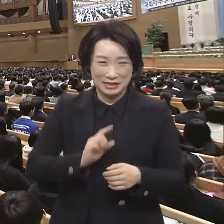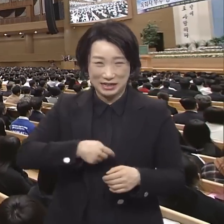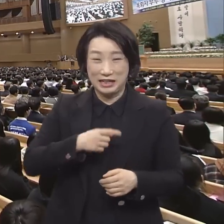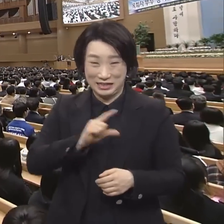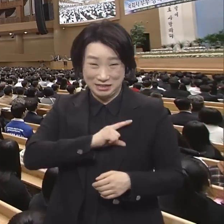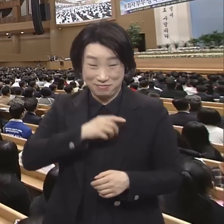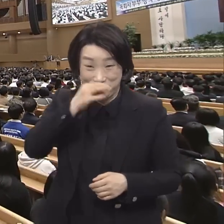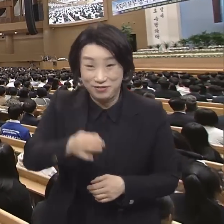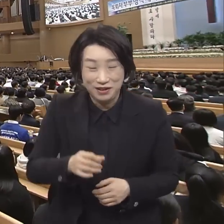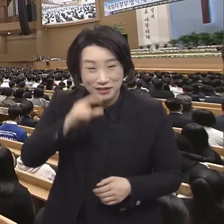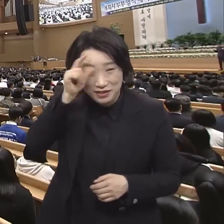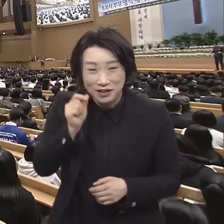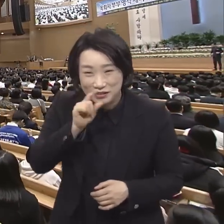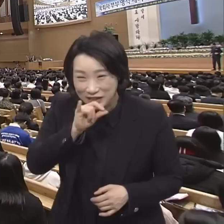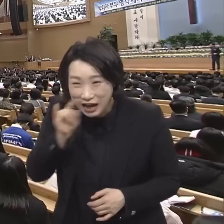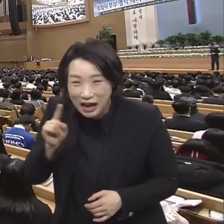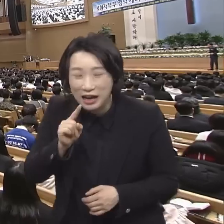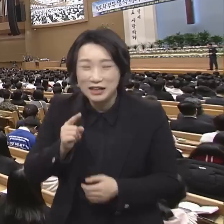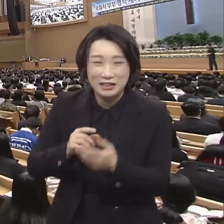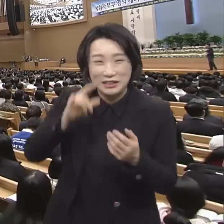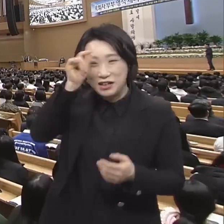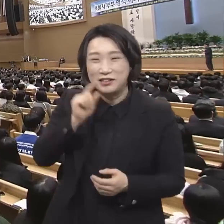더 크게 시작.